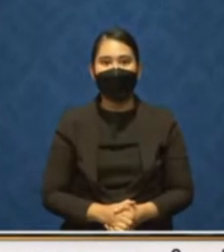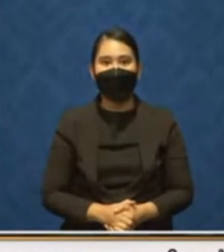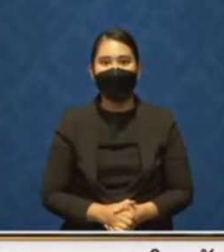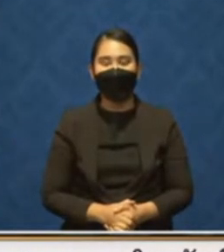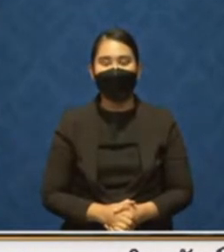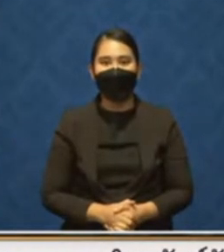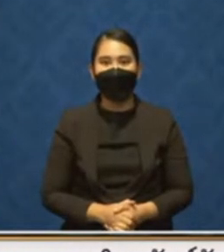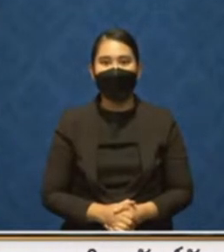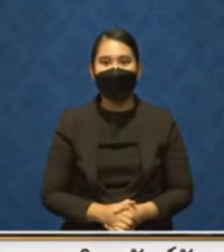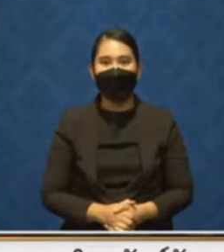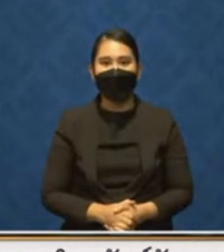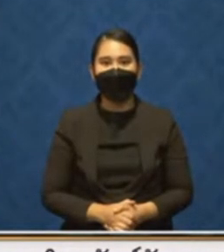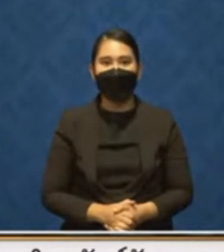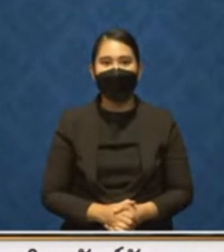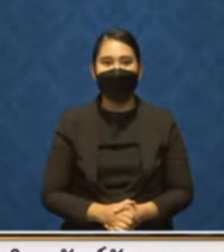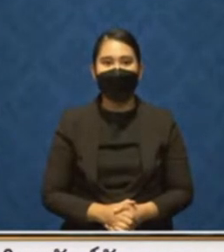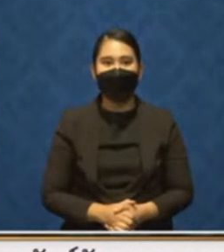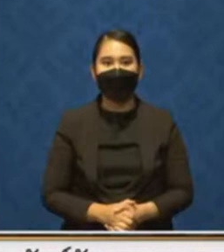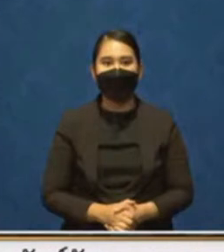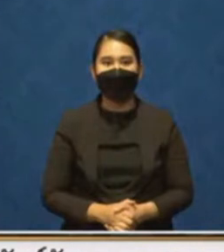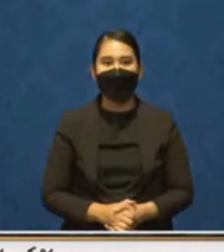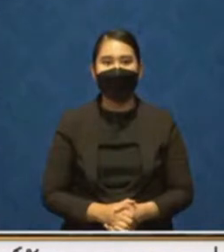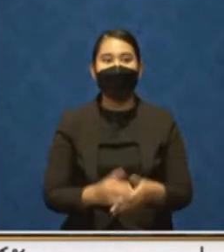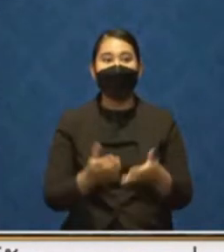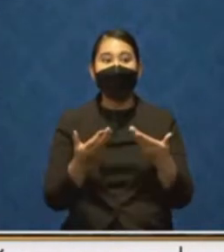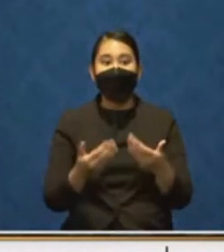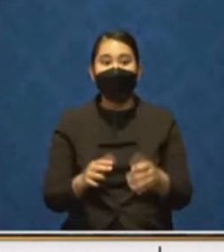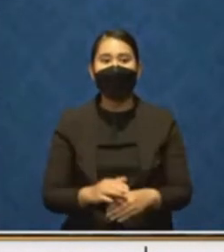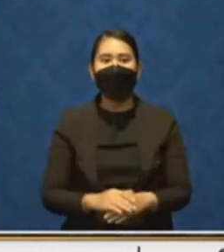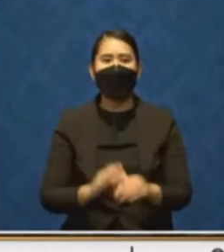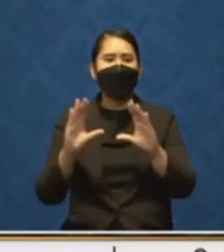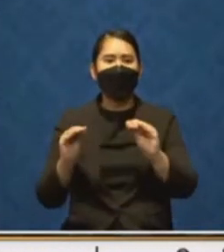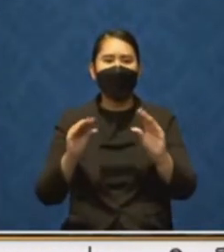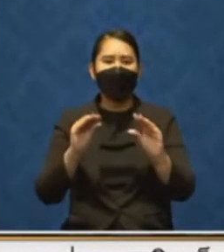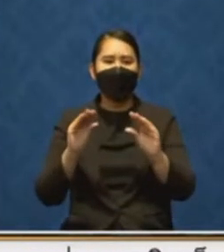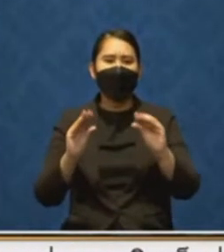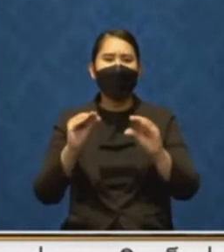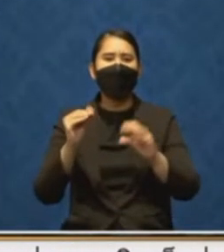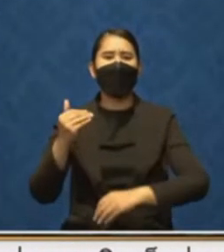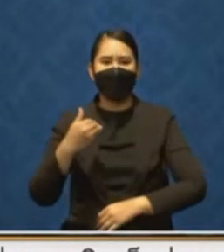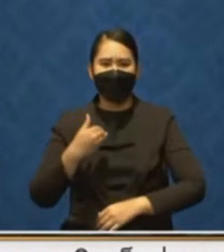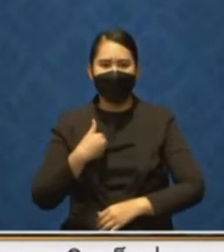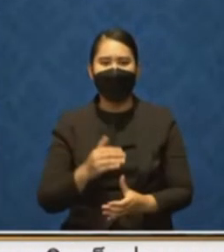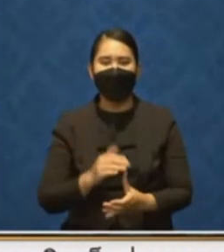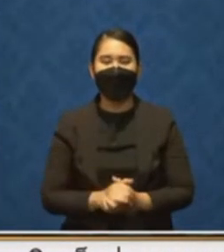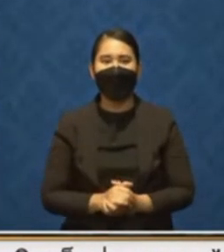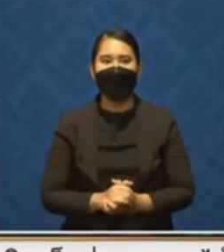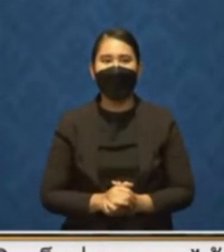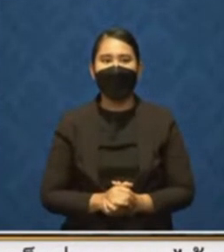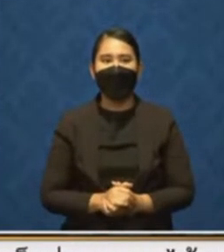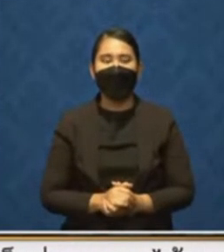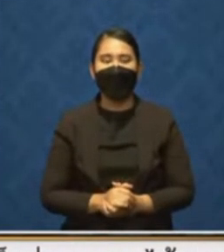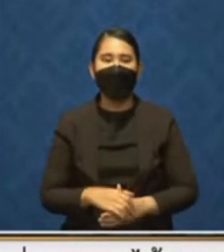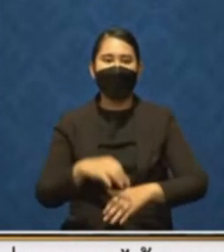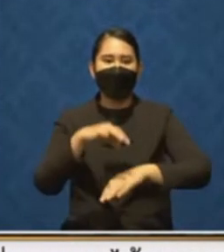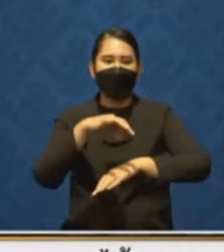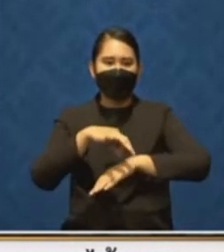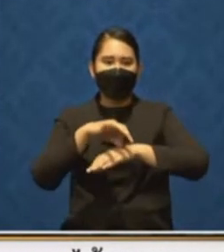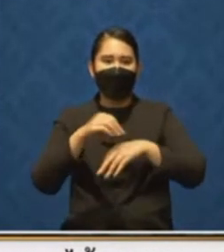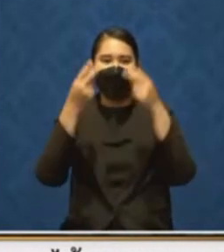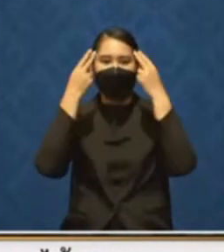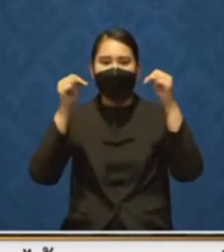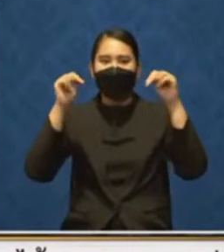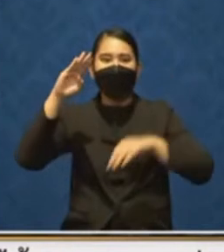จะมีอีกมีเจ้าก็จะมีการพูดกันว่าเท่ห์การลงตำแหน่งของคุณประยุทธ์เนี่ยมันเป็น